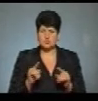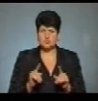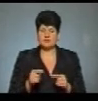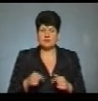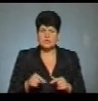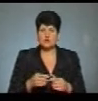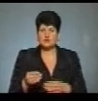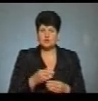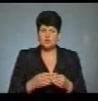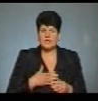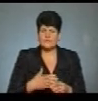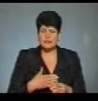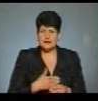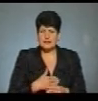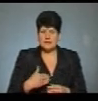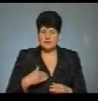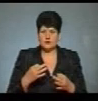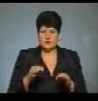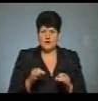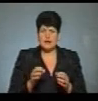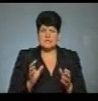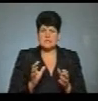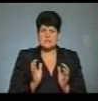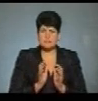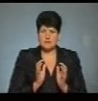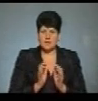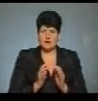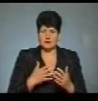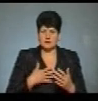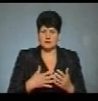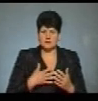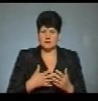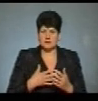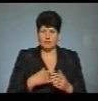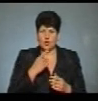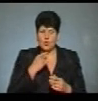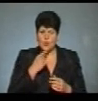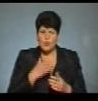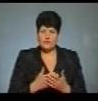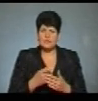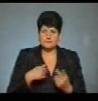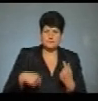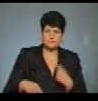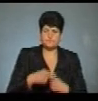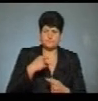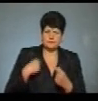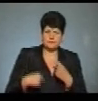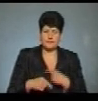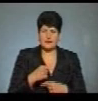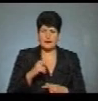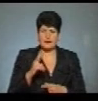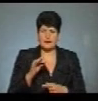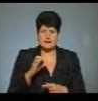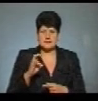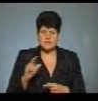вентиляції легень. Він дозволяє зберігати потрібну оксигенацію крові. Оксигенація – це насичення киснем